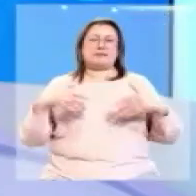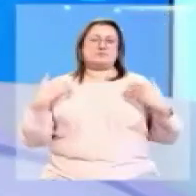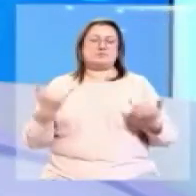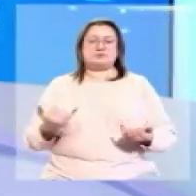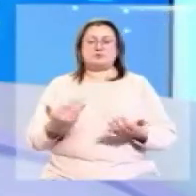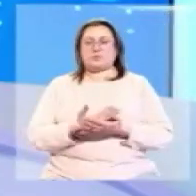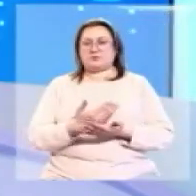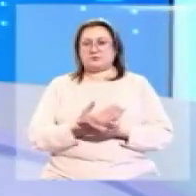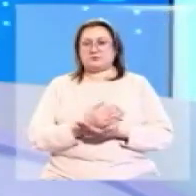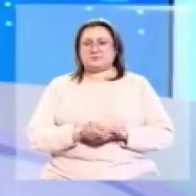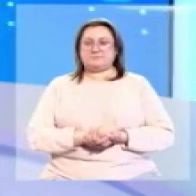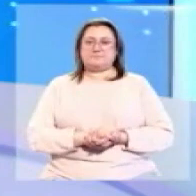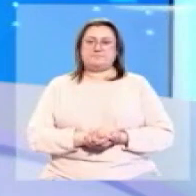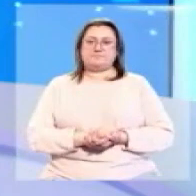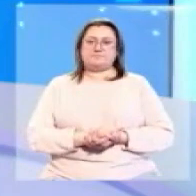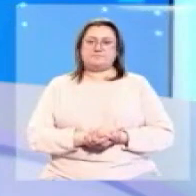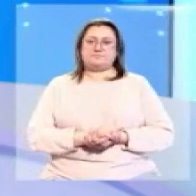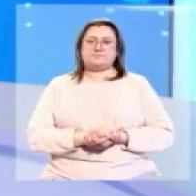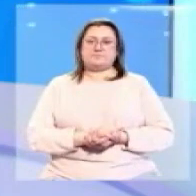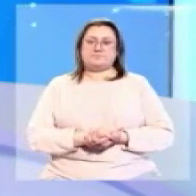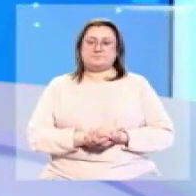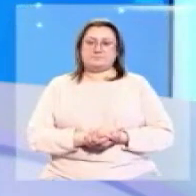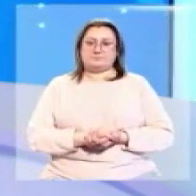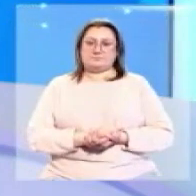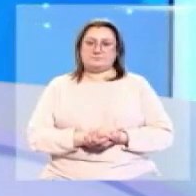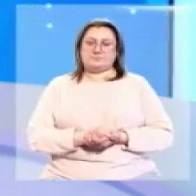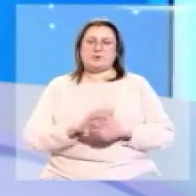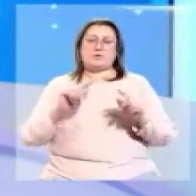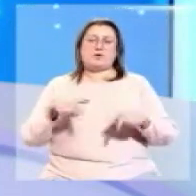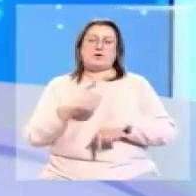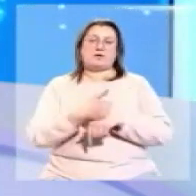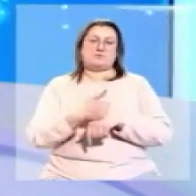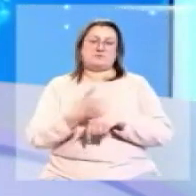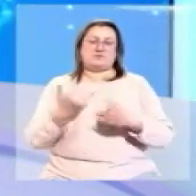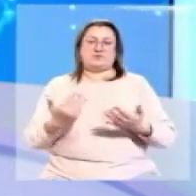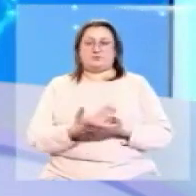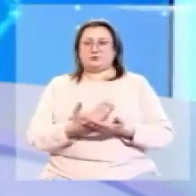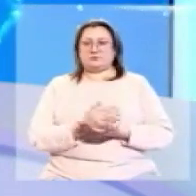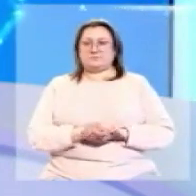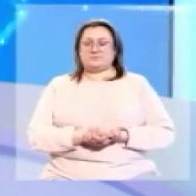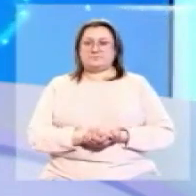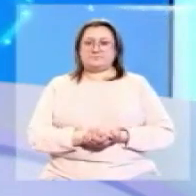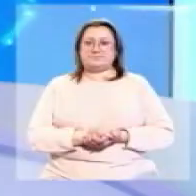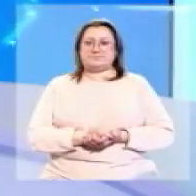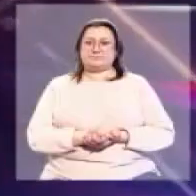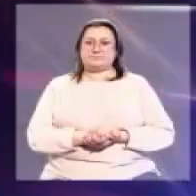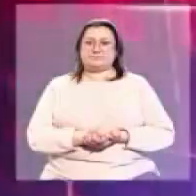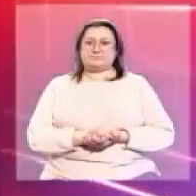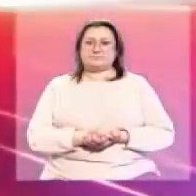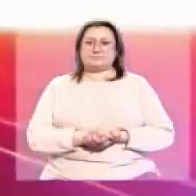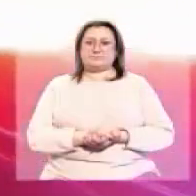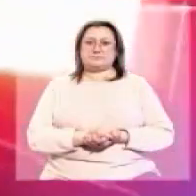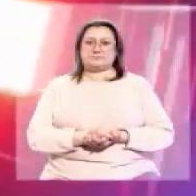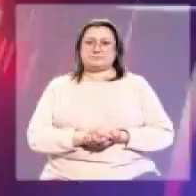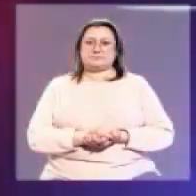Здравствуйте, в эфире новости. В студии работает Диас Наспаев, сурдоперевод Оксана Отечко. И коротко о главном в сегодняшнем выпуске.